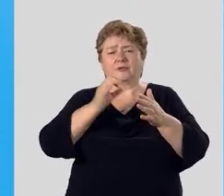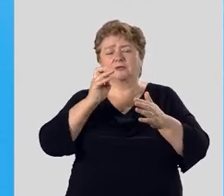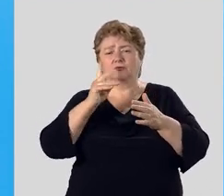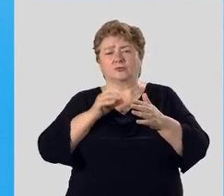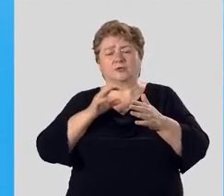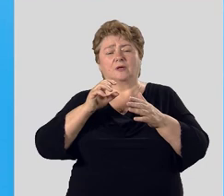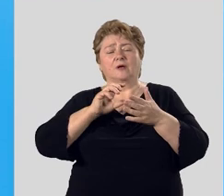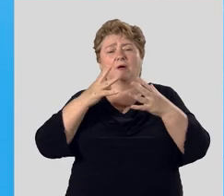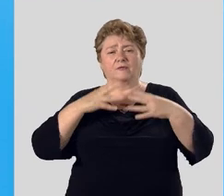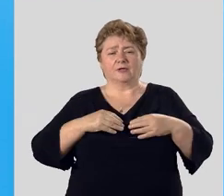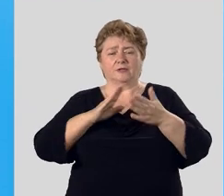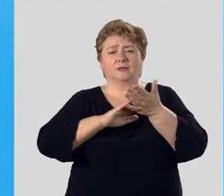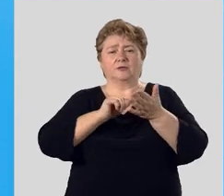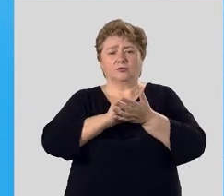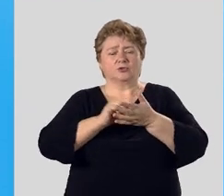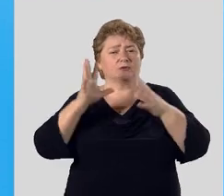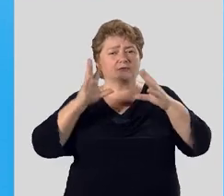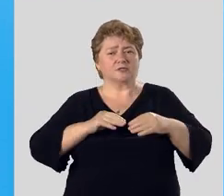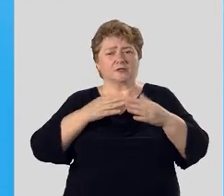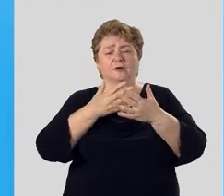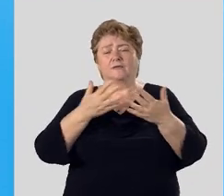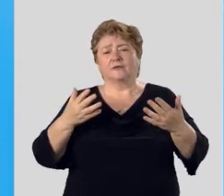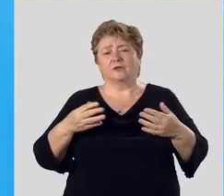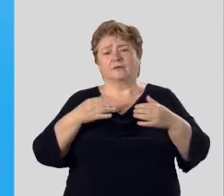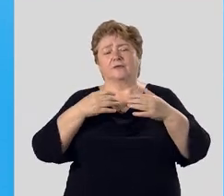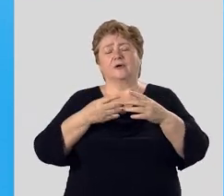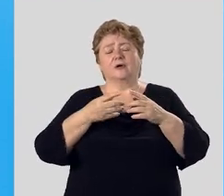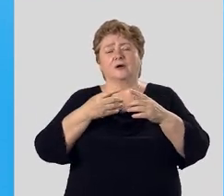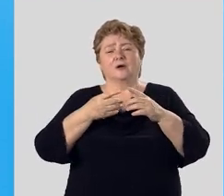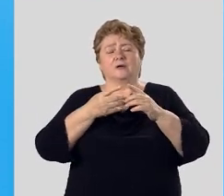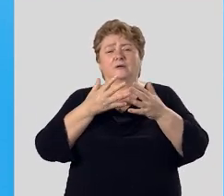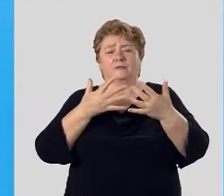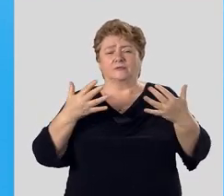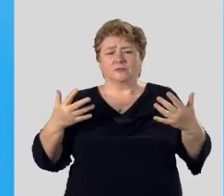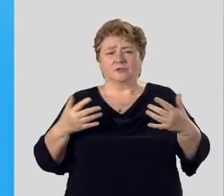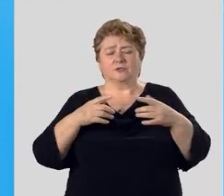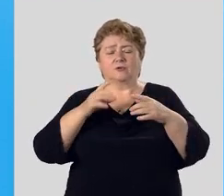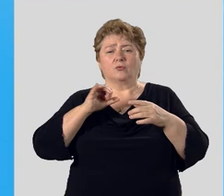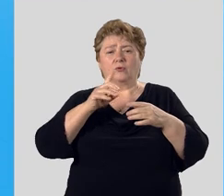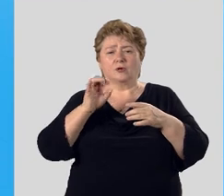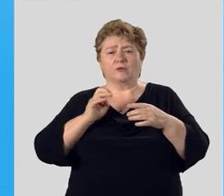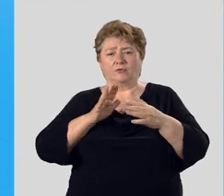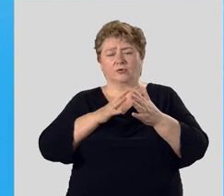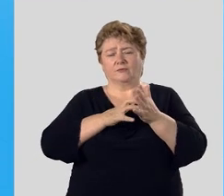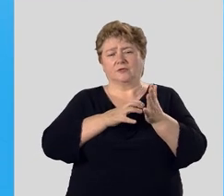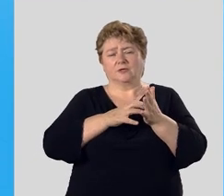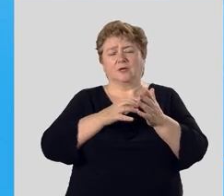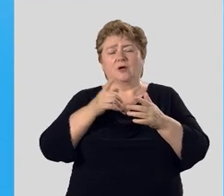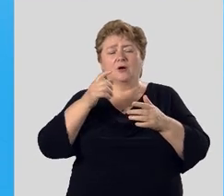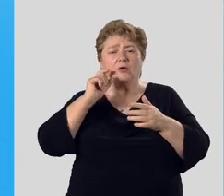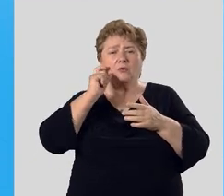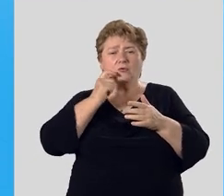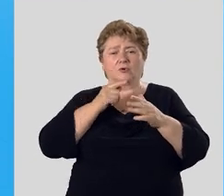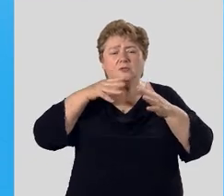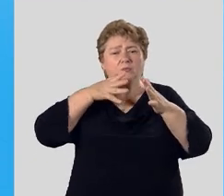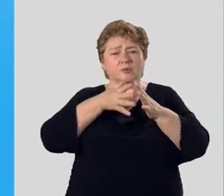в организме и нарушением всех видов обмена веществ, в первую очередь углеводного. Глюкоза